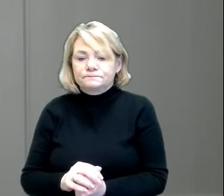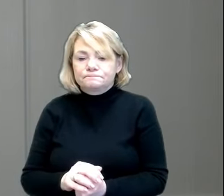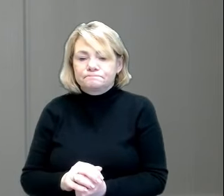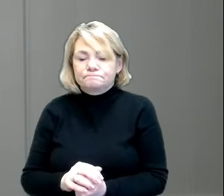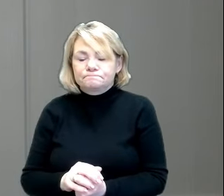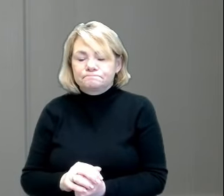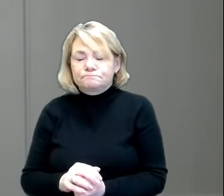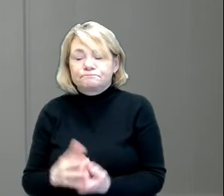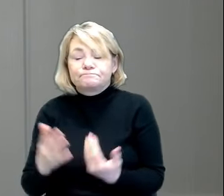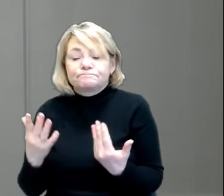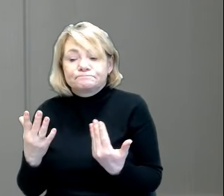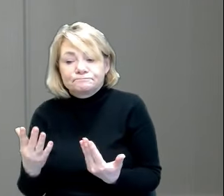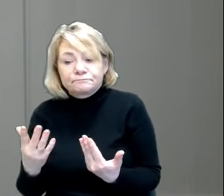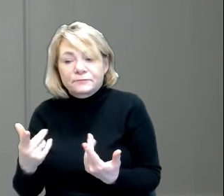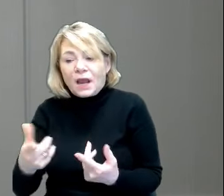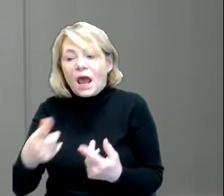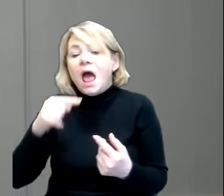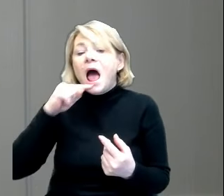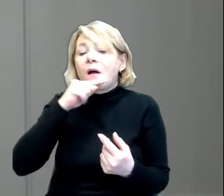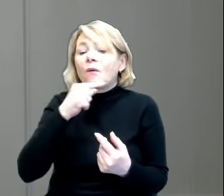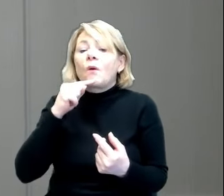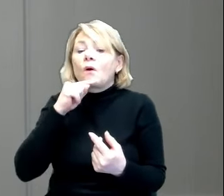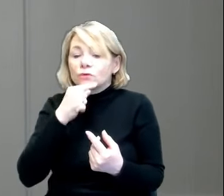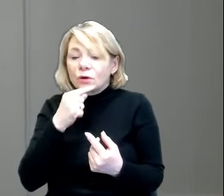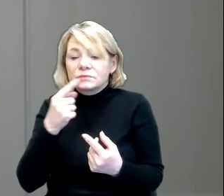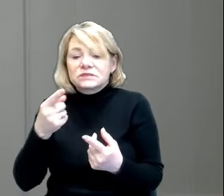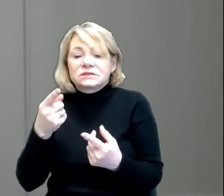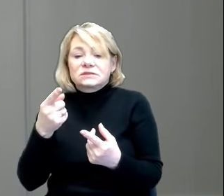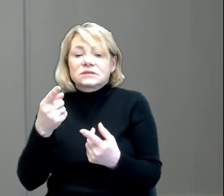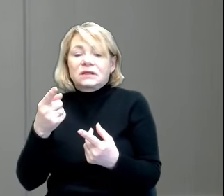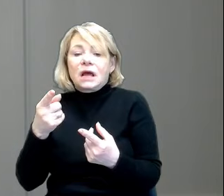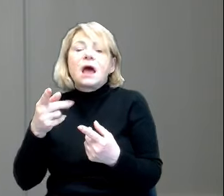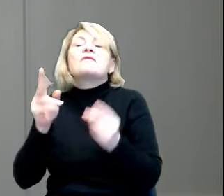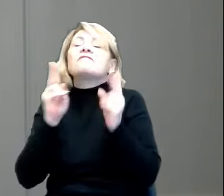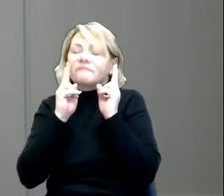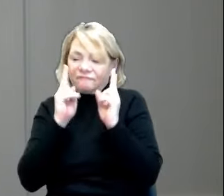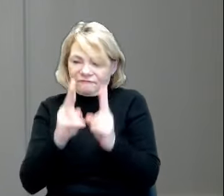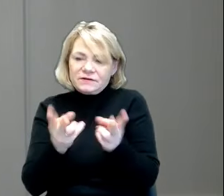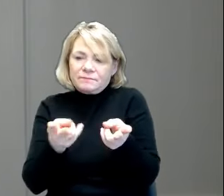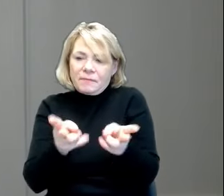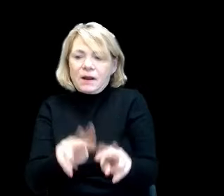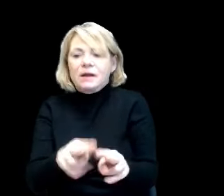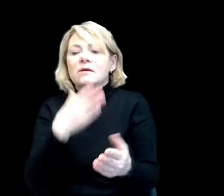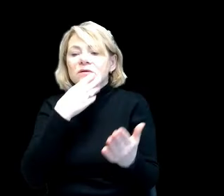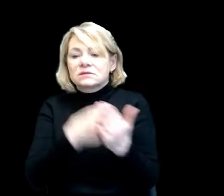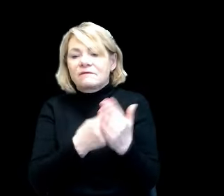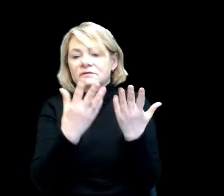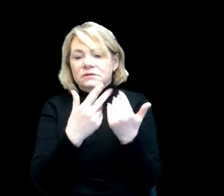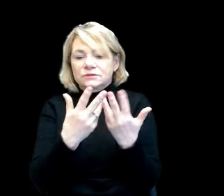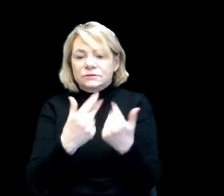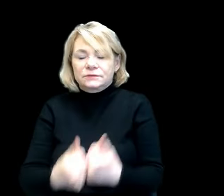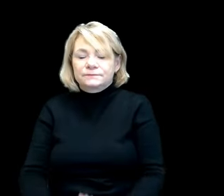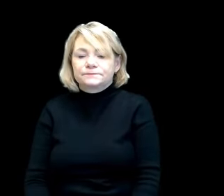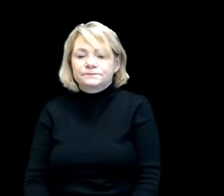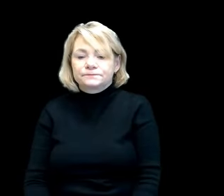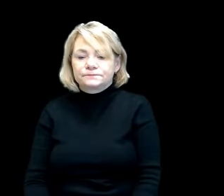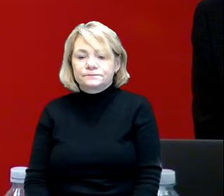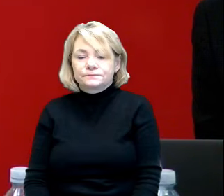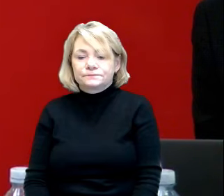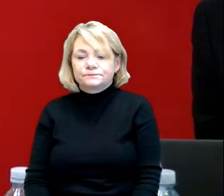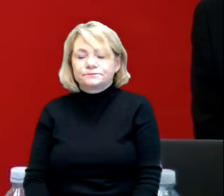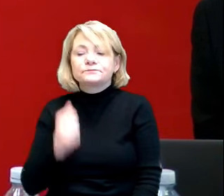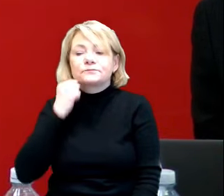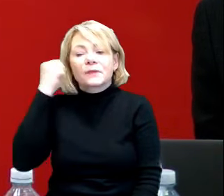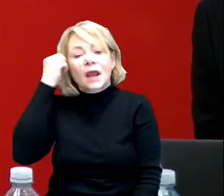tai tiesiog ekonomistai pasilieka su savo skaičiuote ačiū už atsakymą